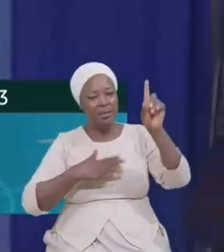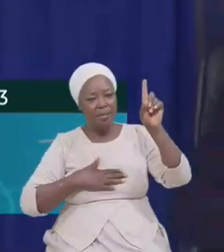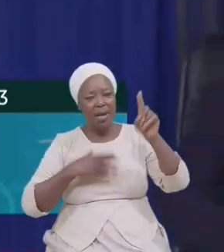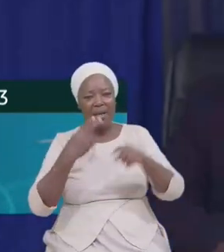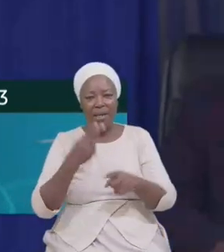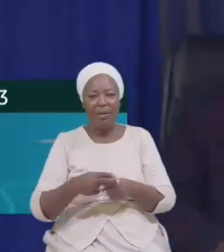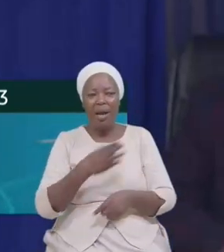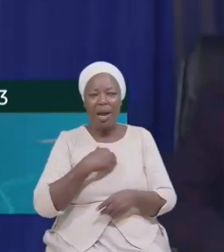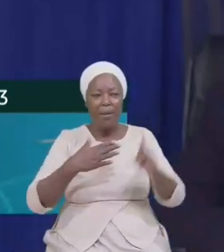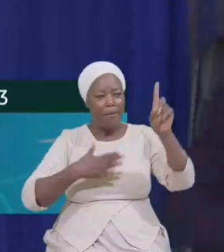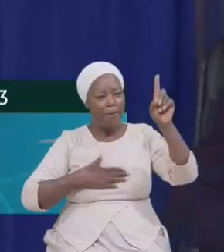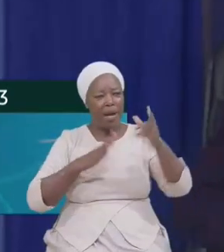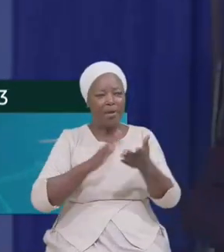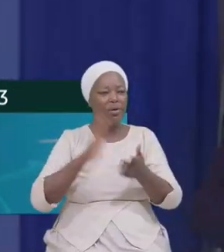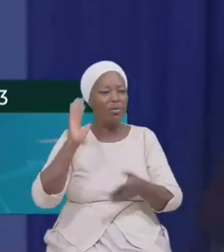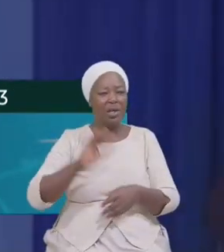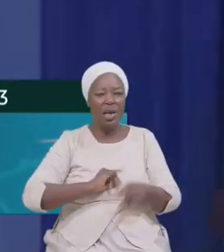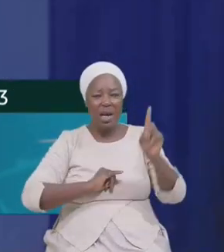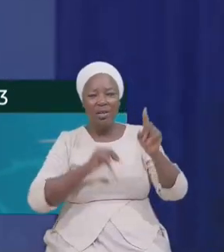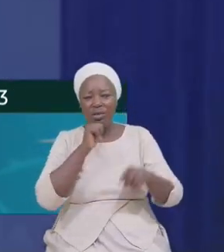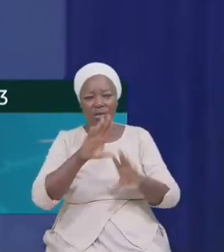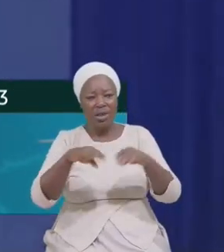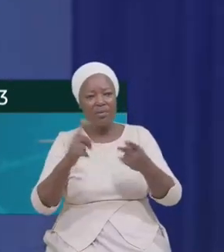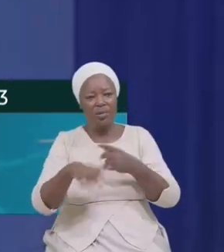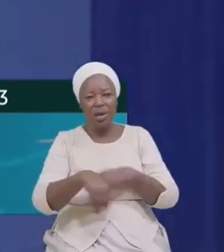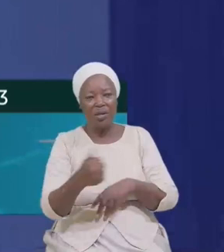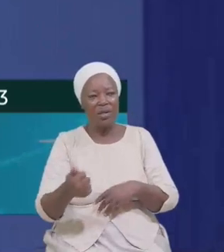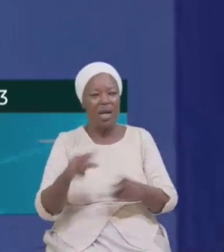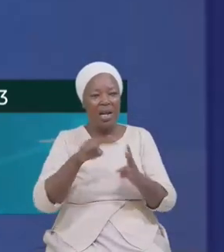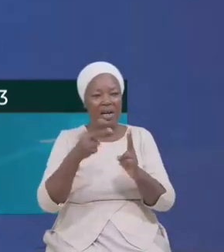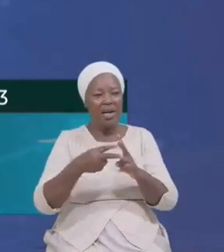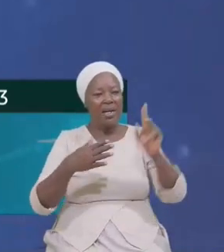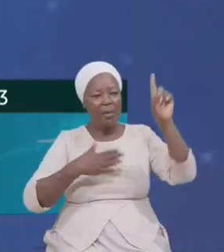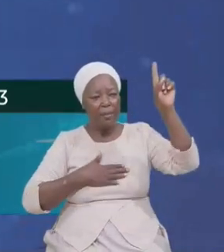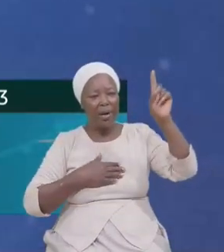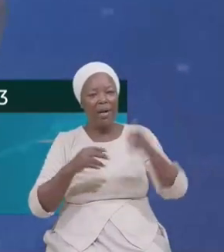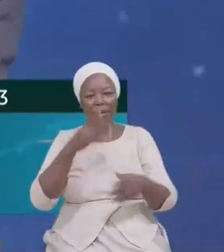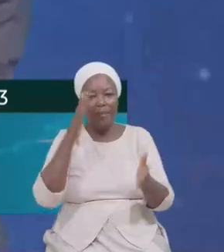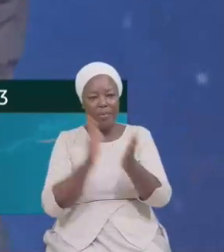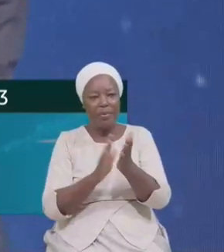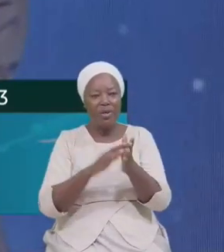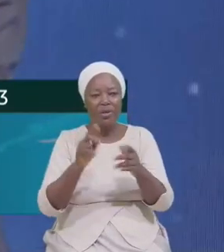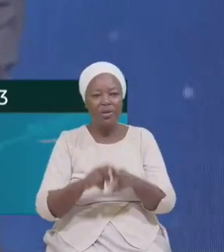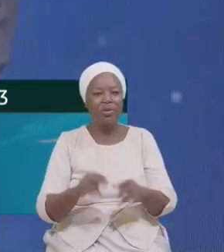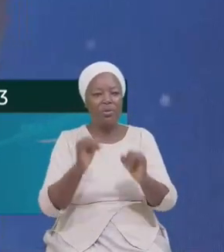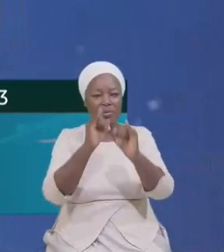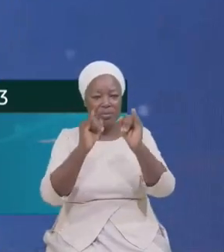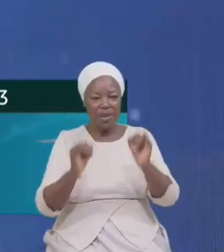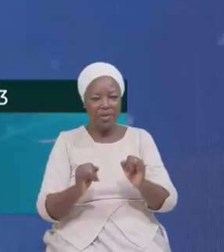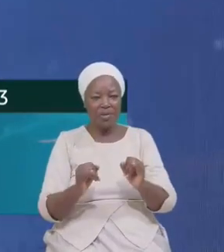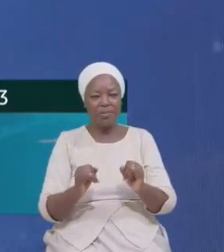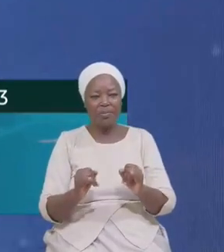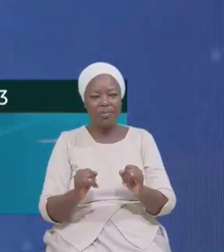C'est là mon nom et je ne donnerai pas ma gloire à un autre, ni mon honneur aux idoles. Verset 9.